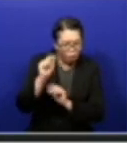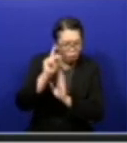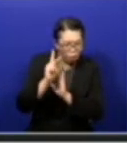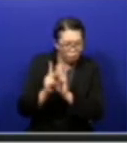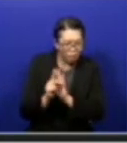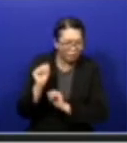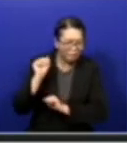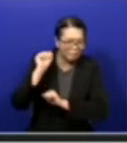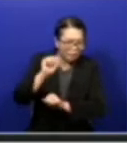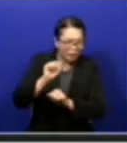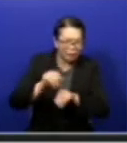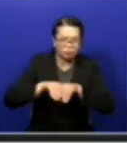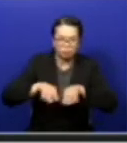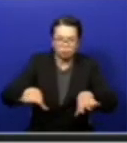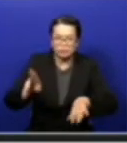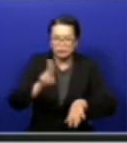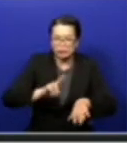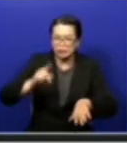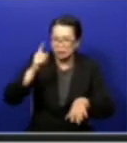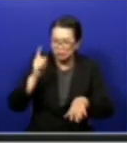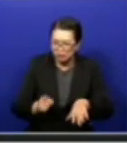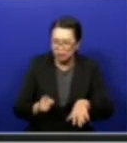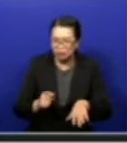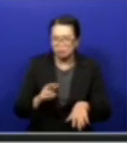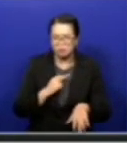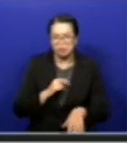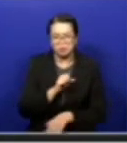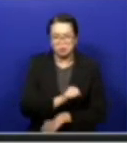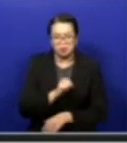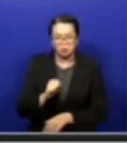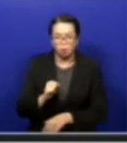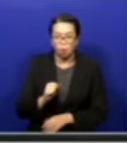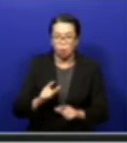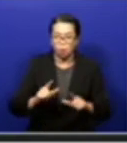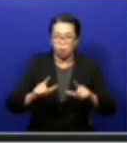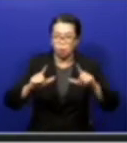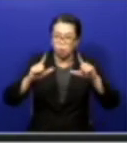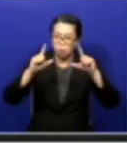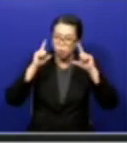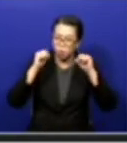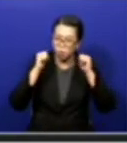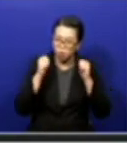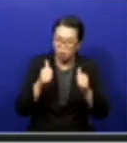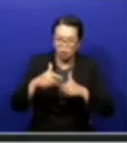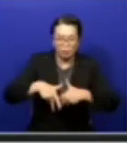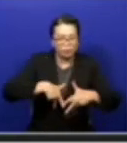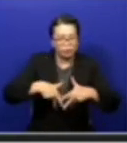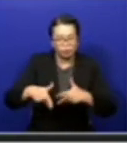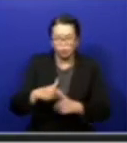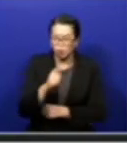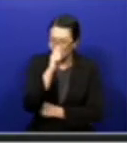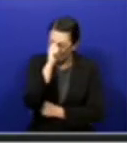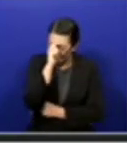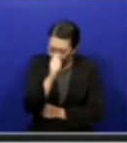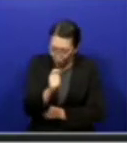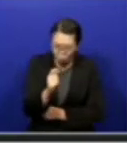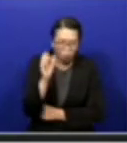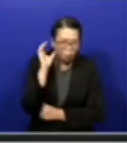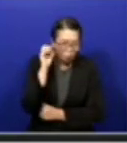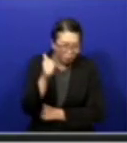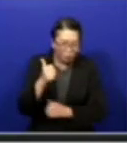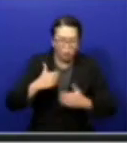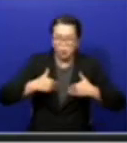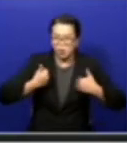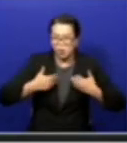นจริงให้ได้เพื่อให้สภานี้มีผลงานเป็นที่พึ่งของประชาชนประชาชนจะแ